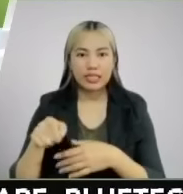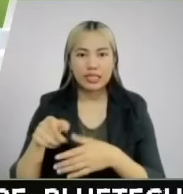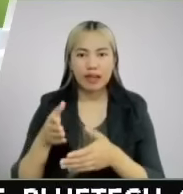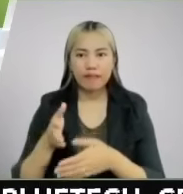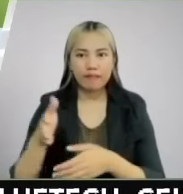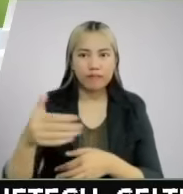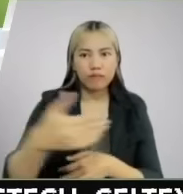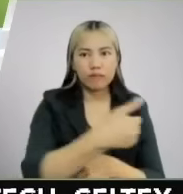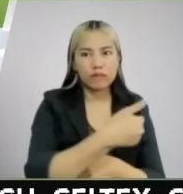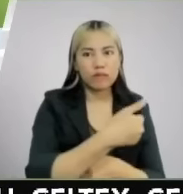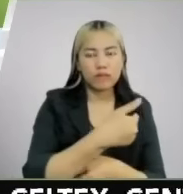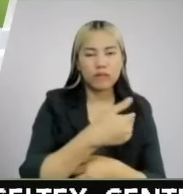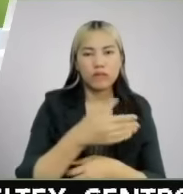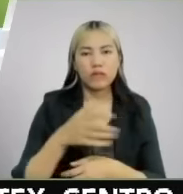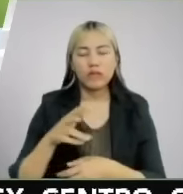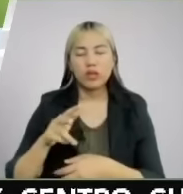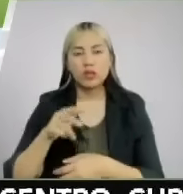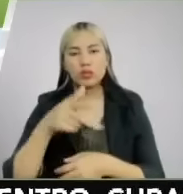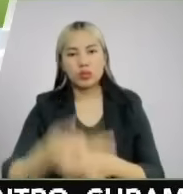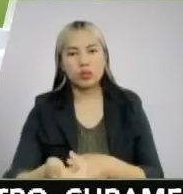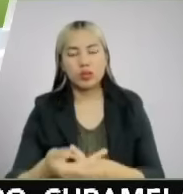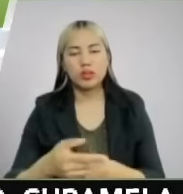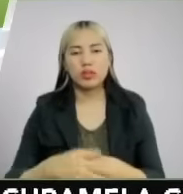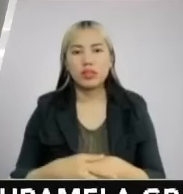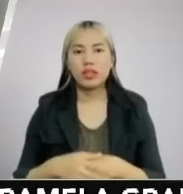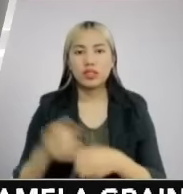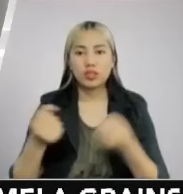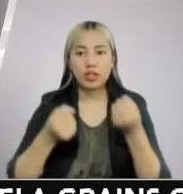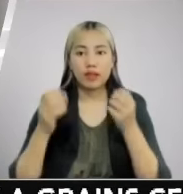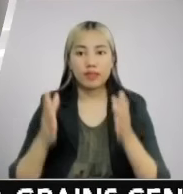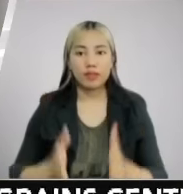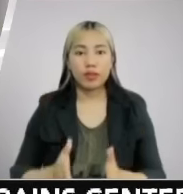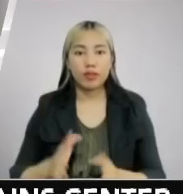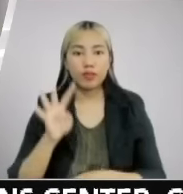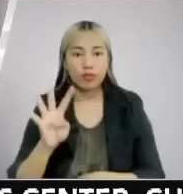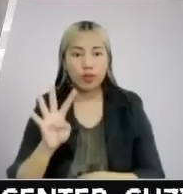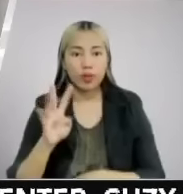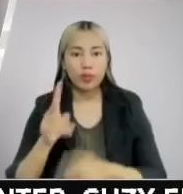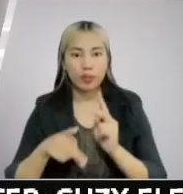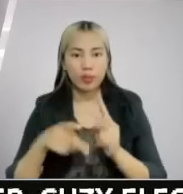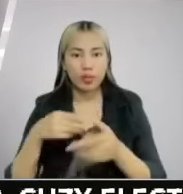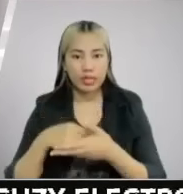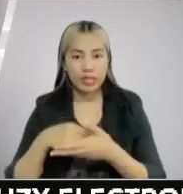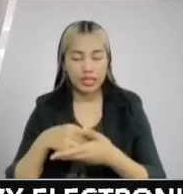nagtamo ng minor injuries ang driver at apat na sakay ng